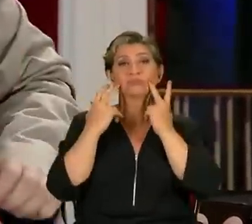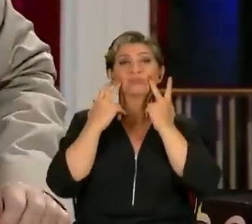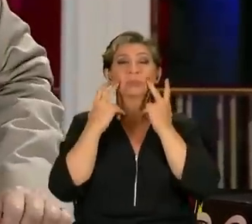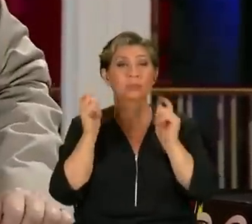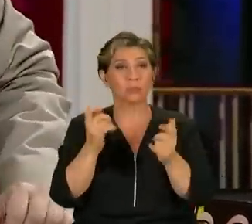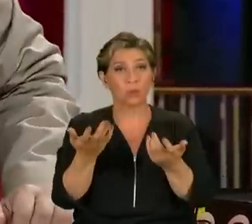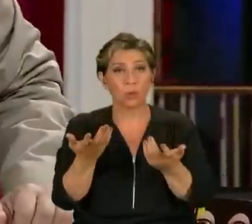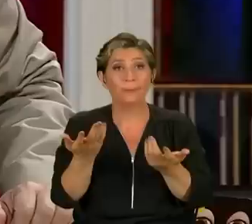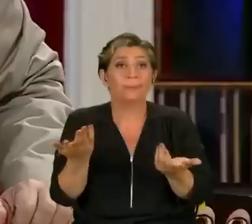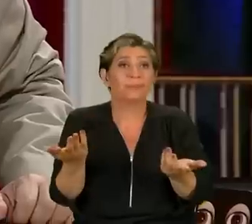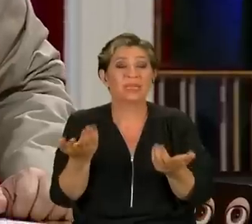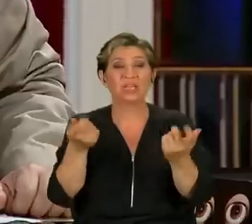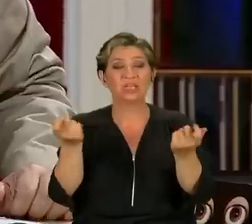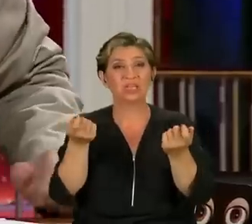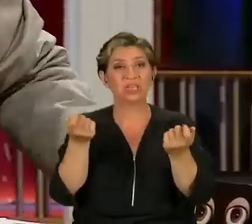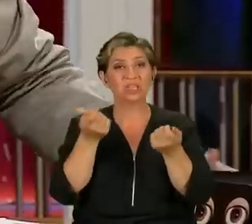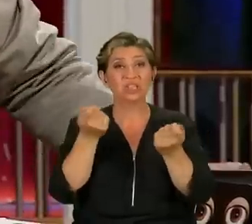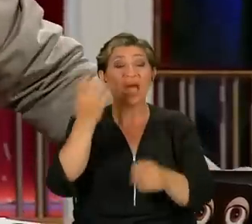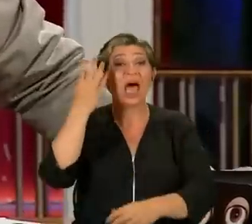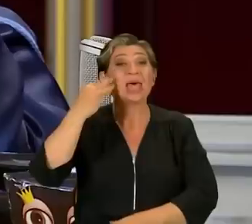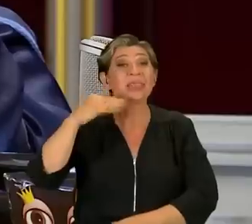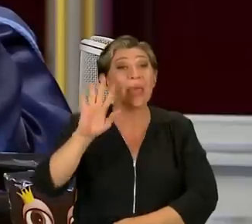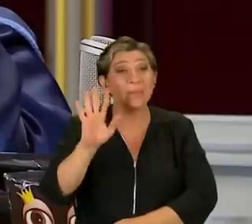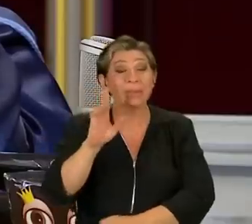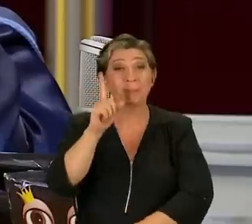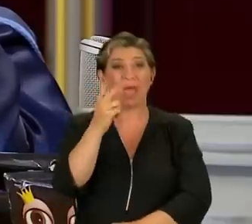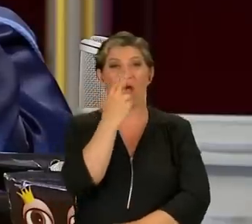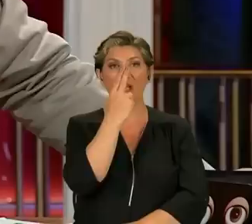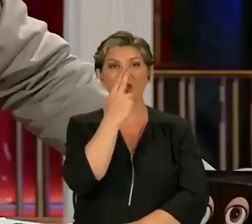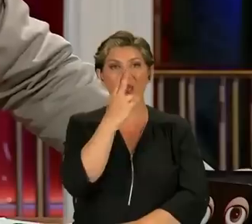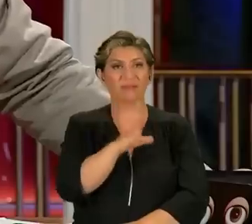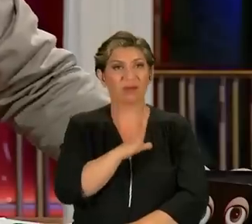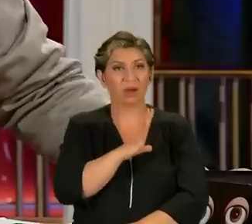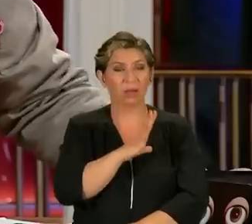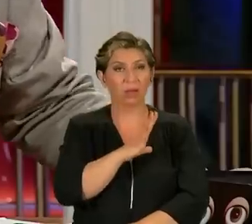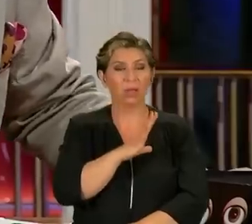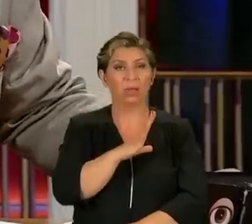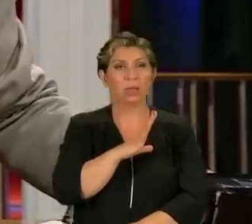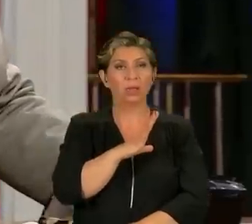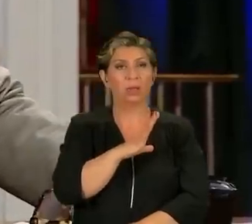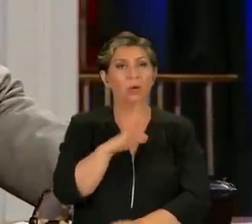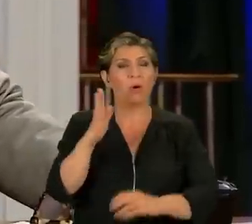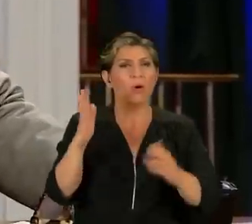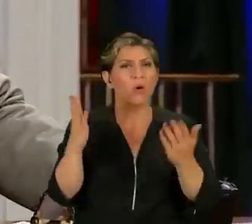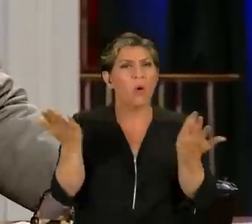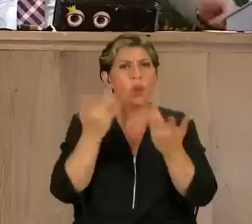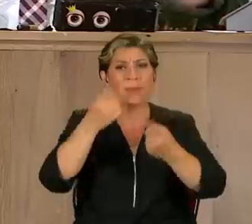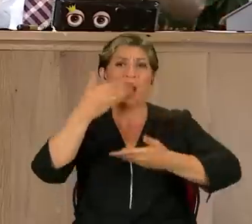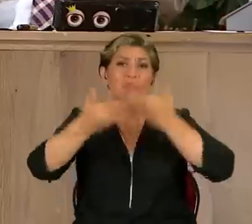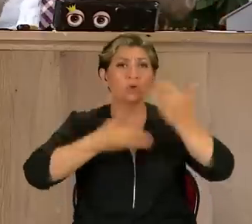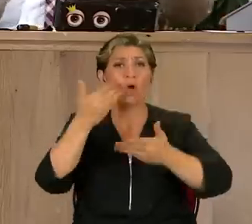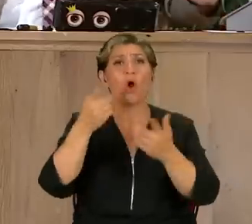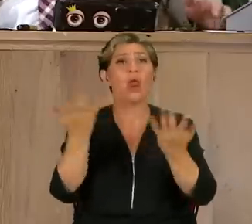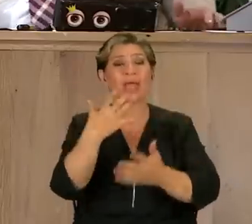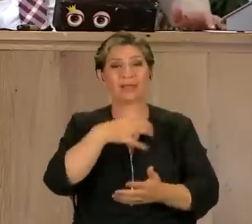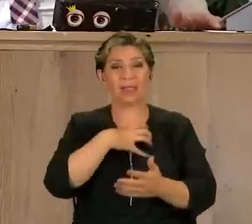yapıyor. Bir de işin anlayamadığım bir alışkanlık tarafı var. Yani öyle bir bahsediyorlar ve